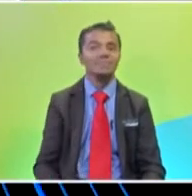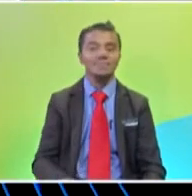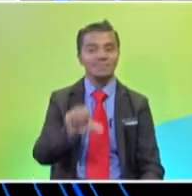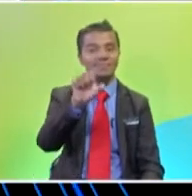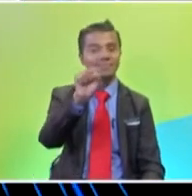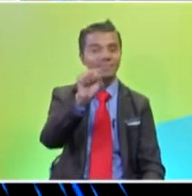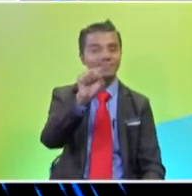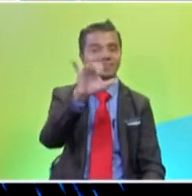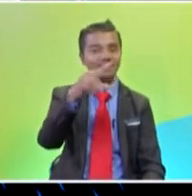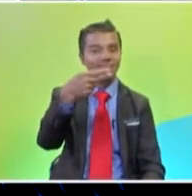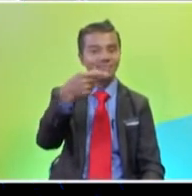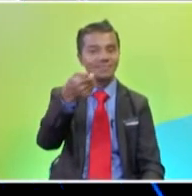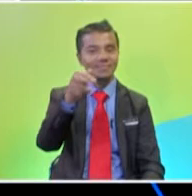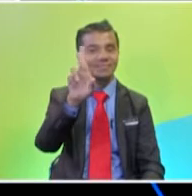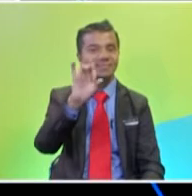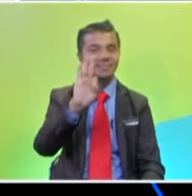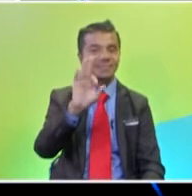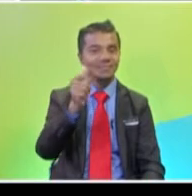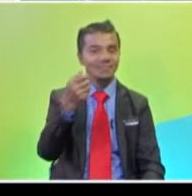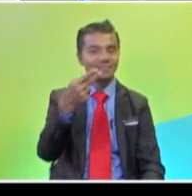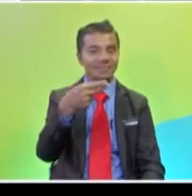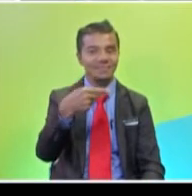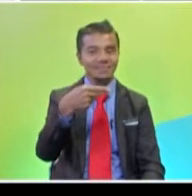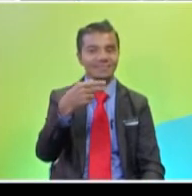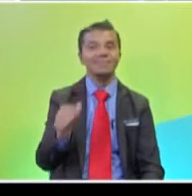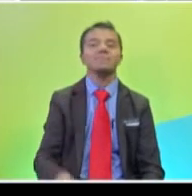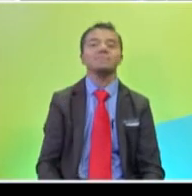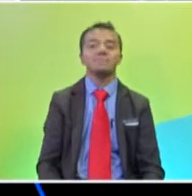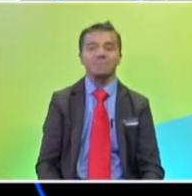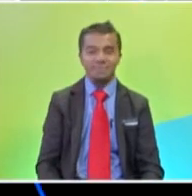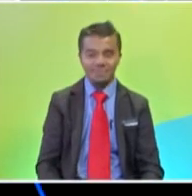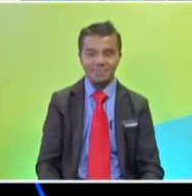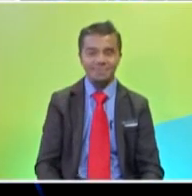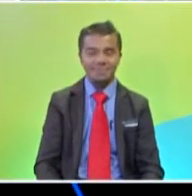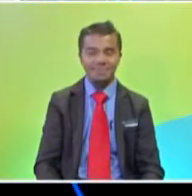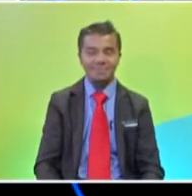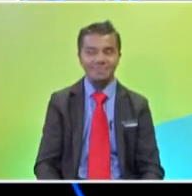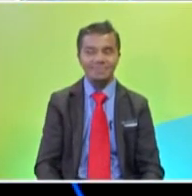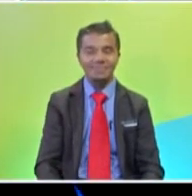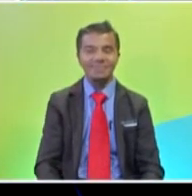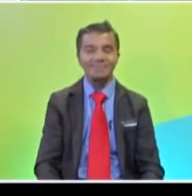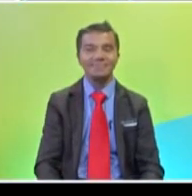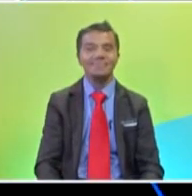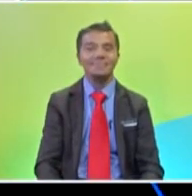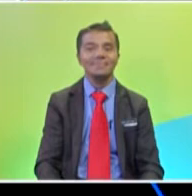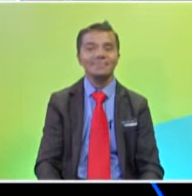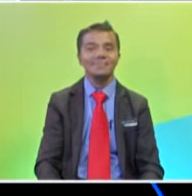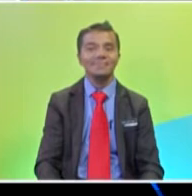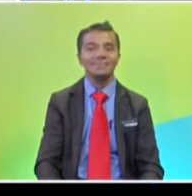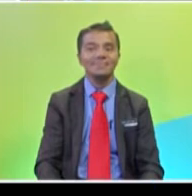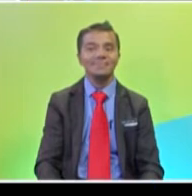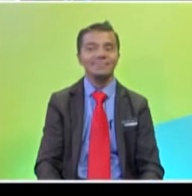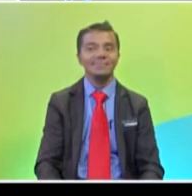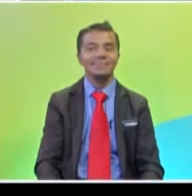Aminah Al-Jufri ataupun nanti kita akan panggil Sharifah. Sharifah. Ya? Sebab okay. Namanya ada panjang sedikit, kita akan panggil Sharifah. Lambai